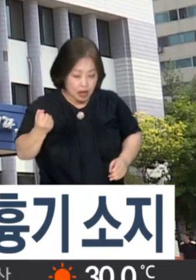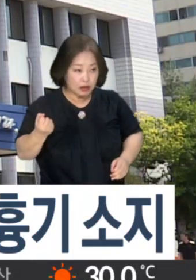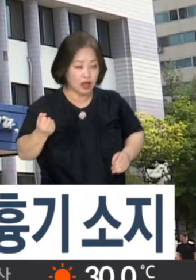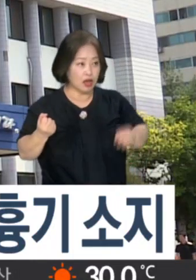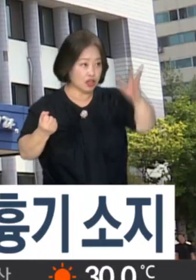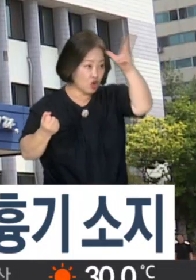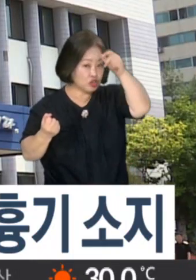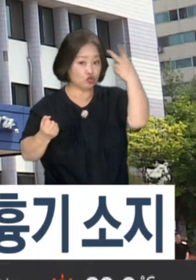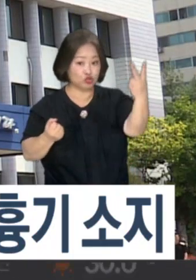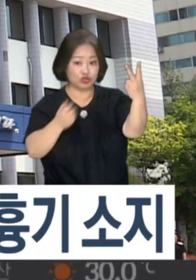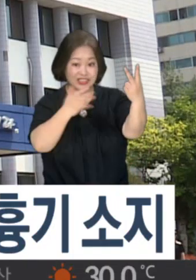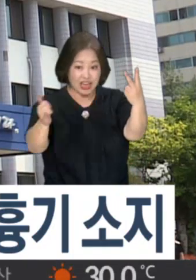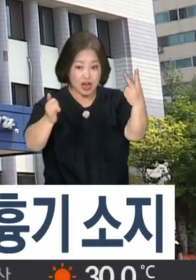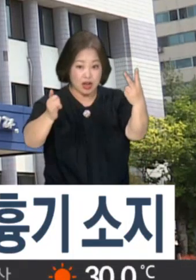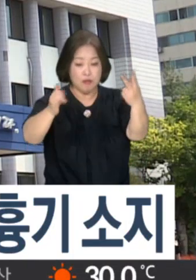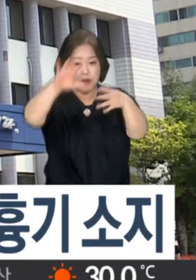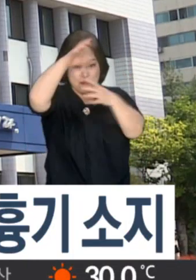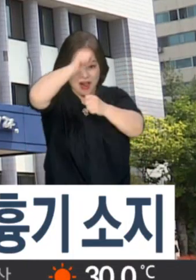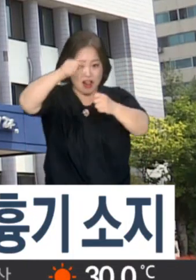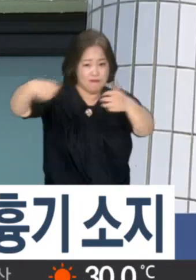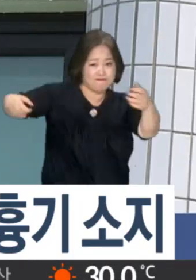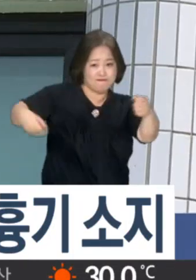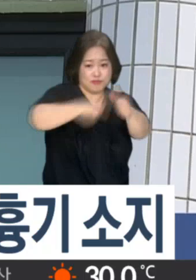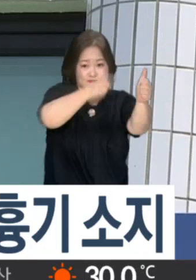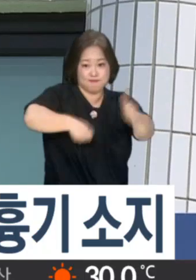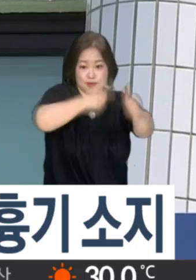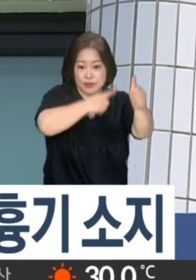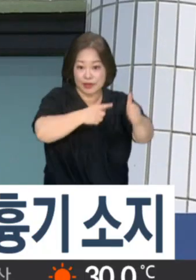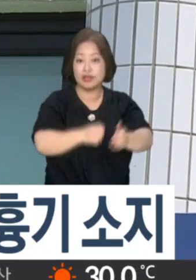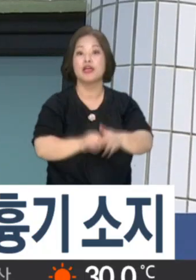명을 주먹과 발로 수차례 폭행한 혐의를 받습니다.